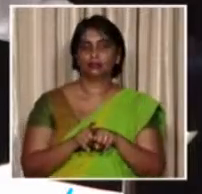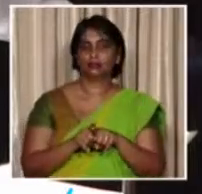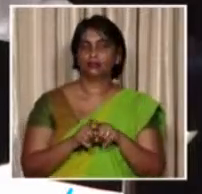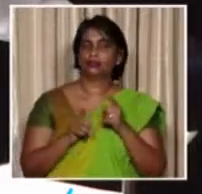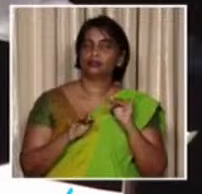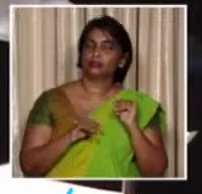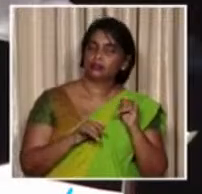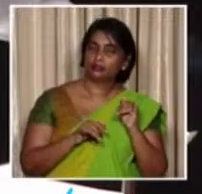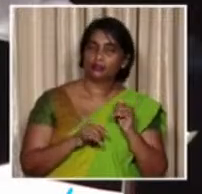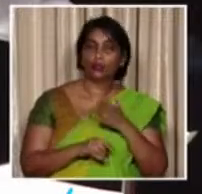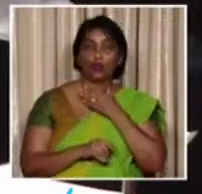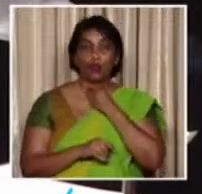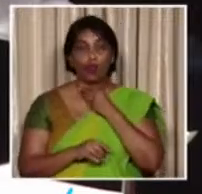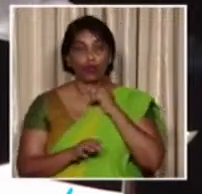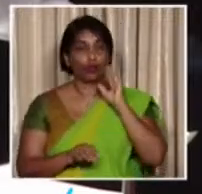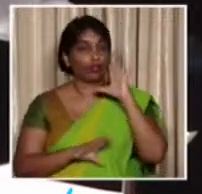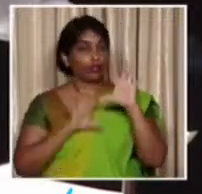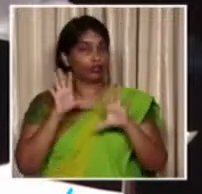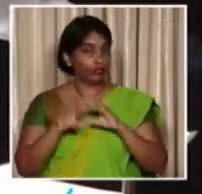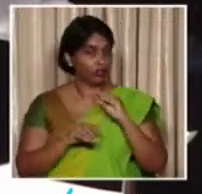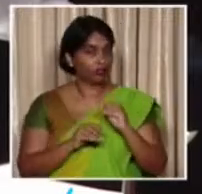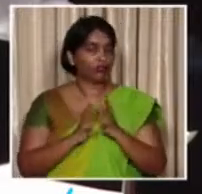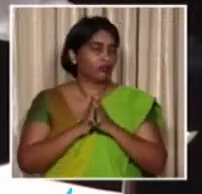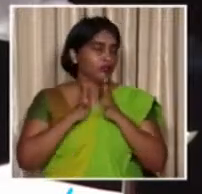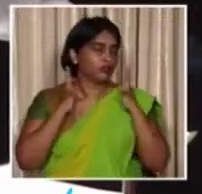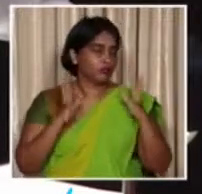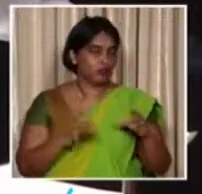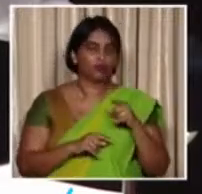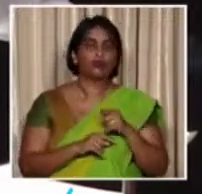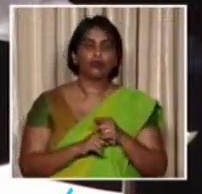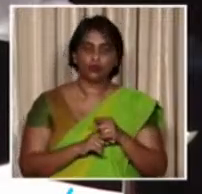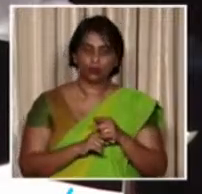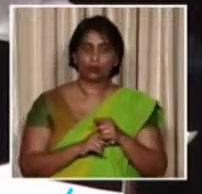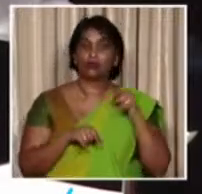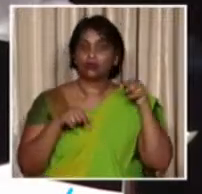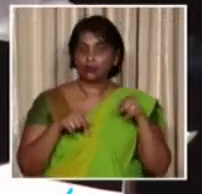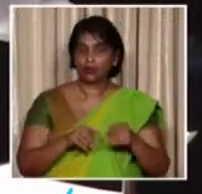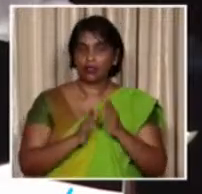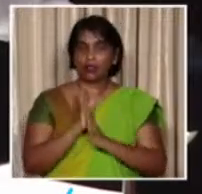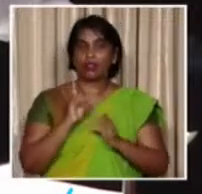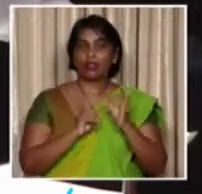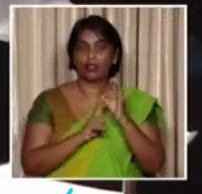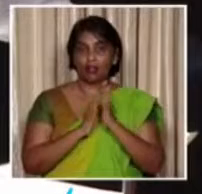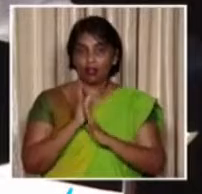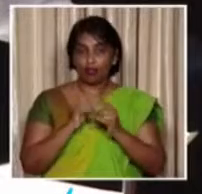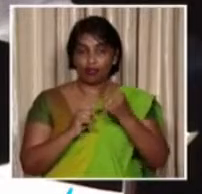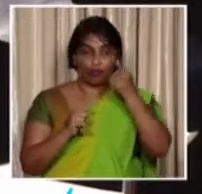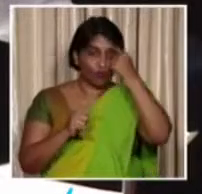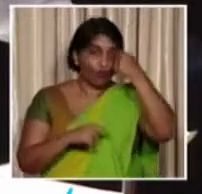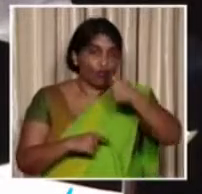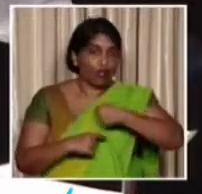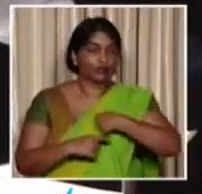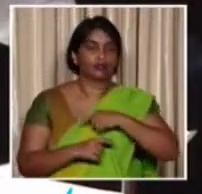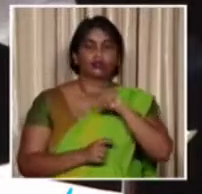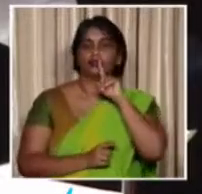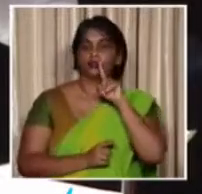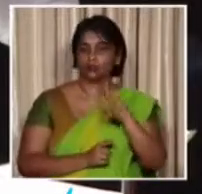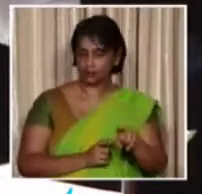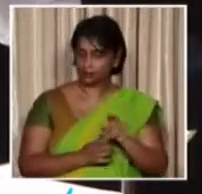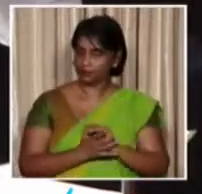විටක අසත්‍ය තොරතුරු බොහෝ දේවල් මෙතනින මන්ත්‍රීවරු අපව ඉලක්ක කරගෙන ඉදිරිපත් කළා තිබෙනවා